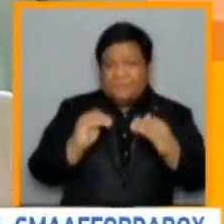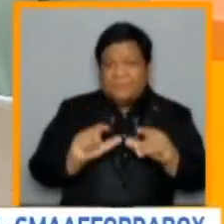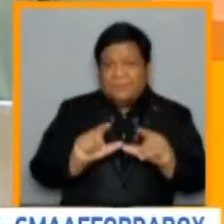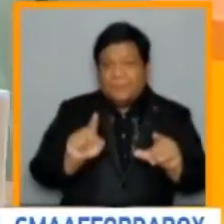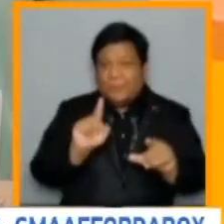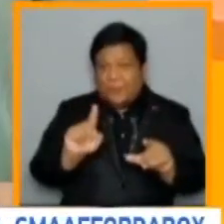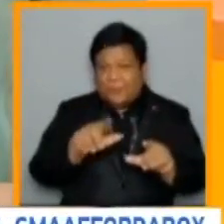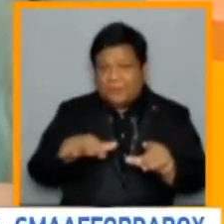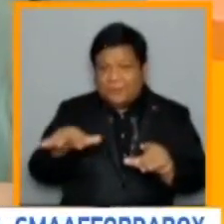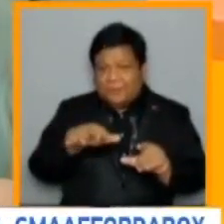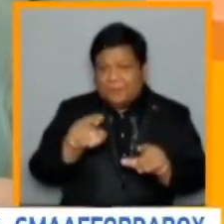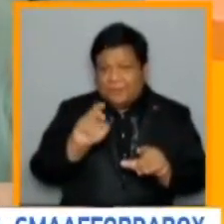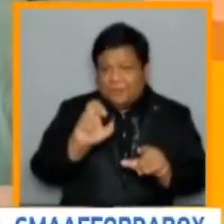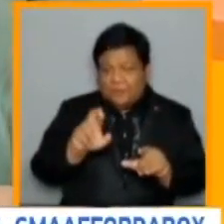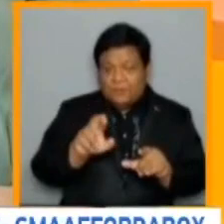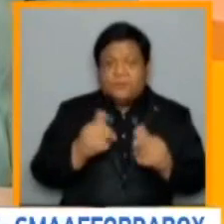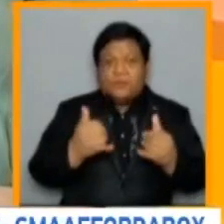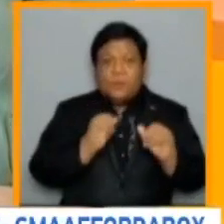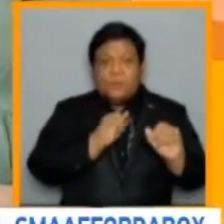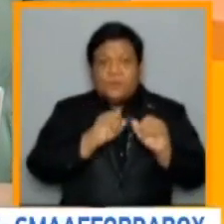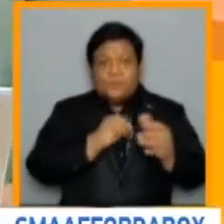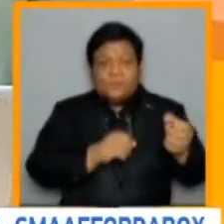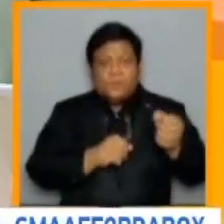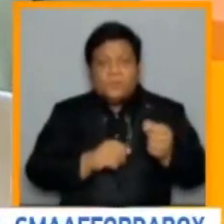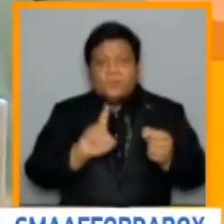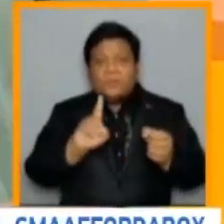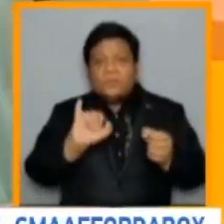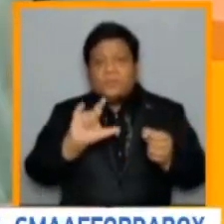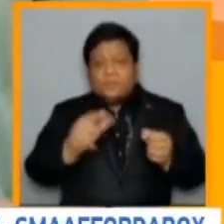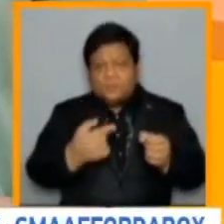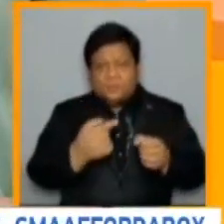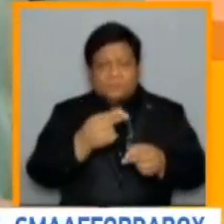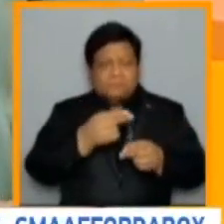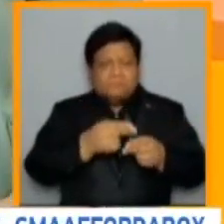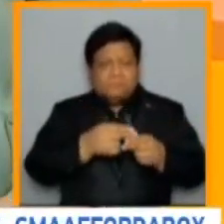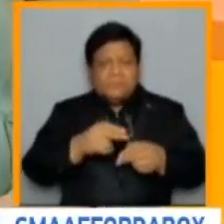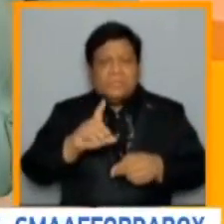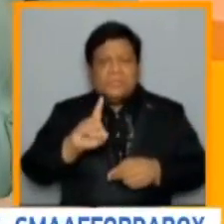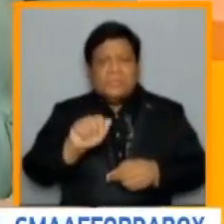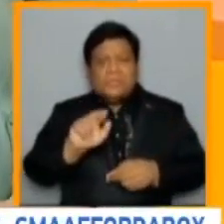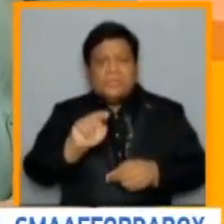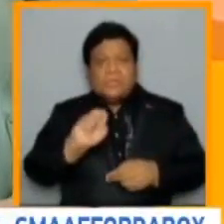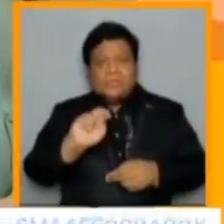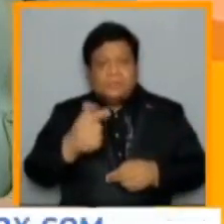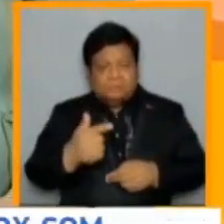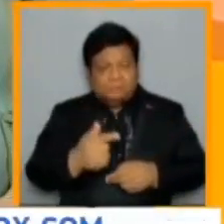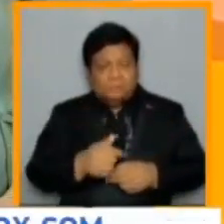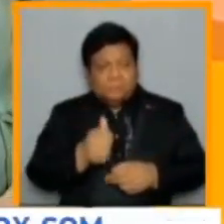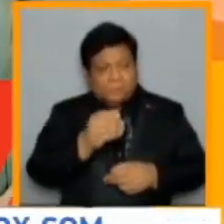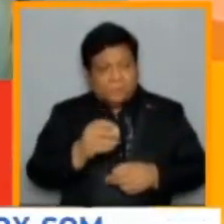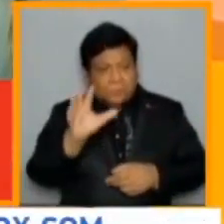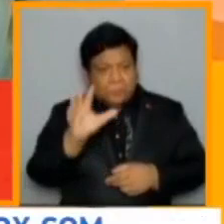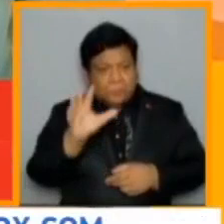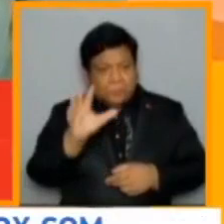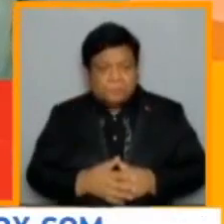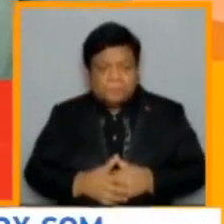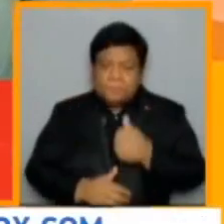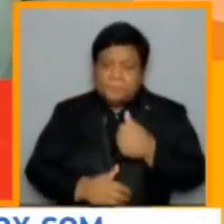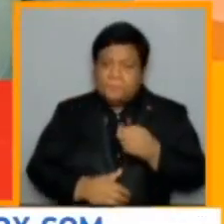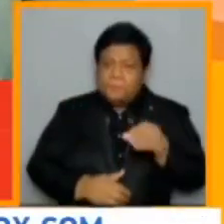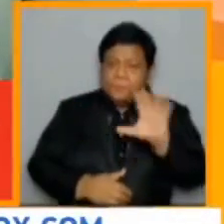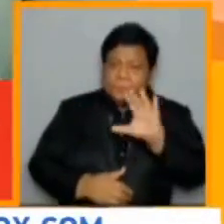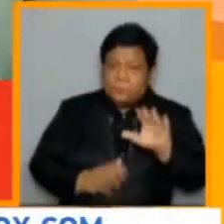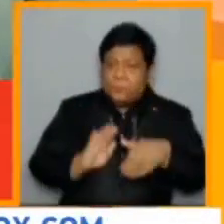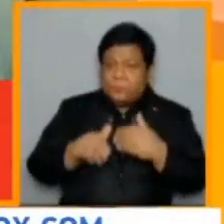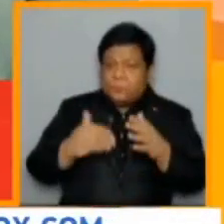DILG Undersecretary Epimaco Densing. Usec Densing, magandang umaga po. Yeah, magandang umaga at sa lahat ng mga kapuso, magandang umaga